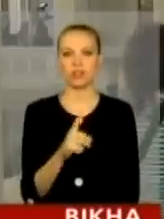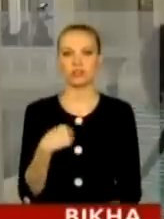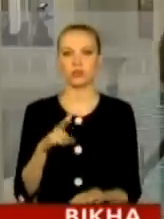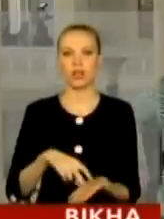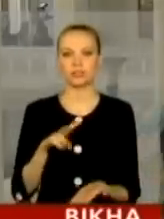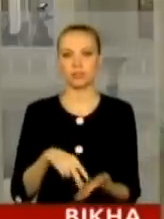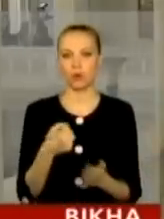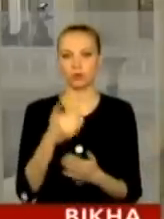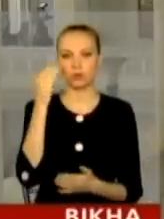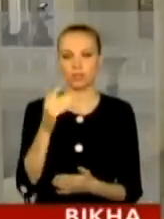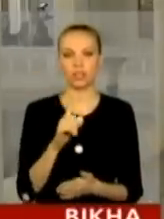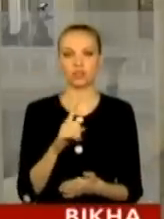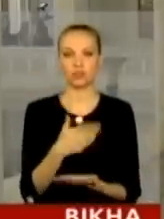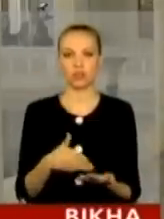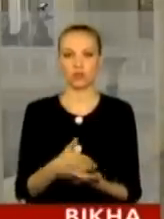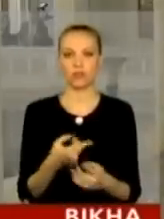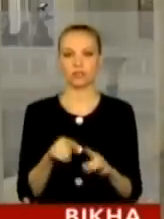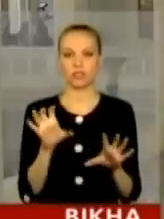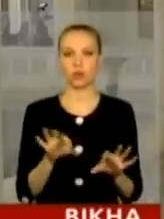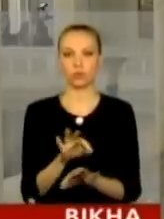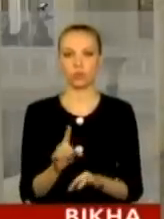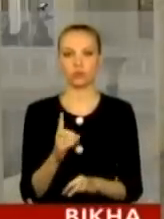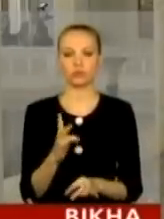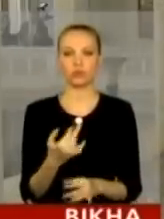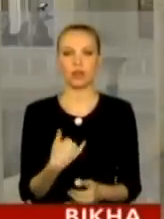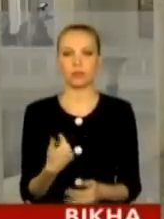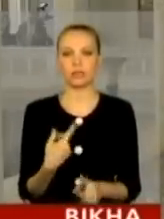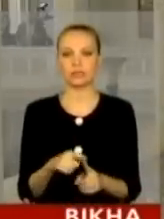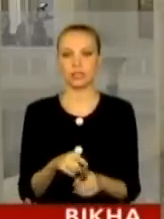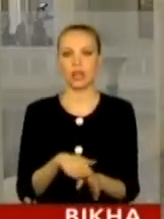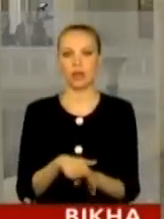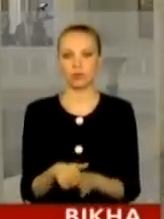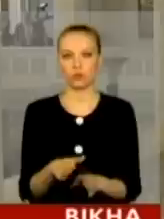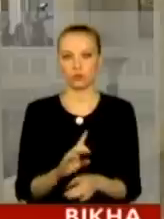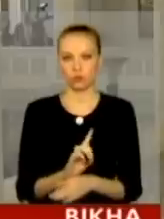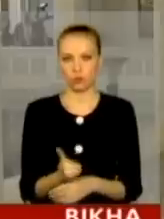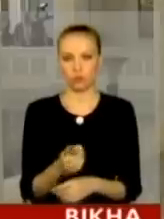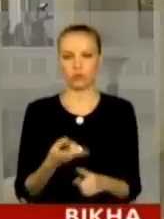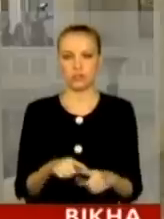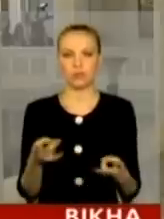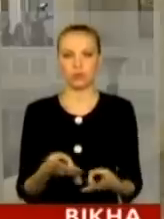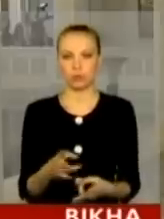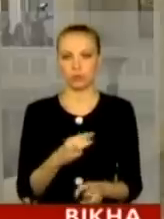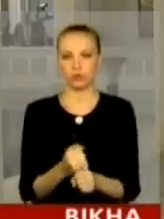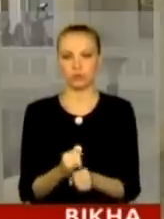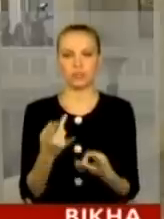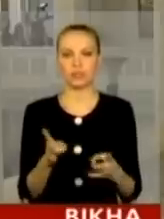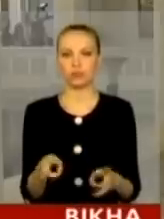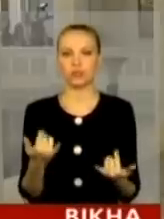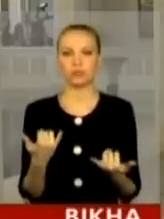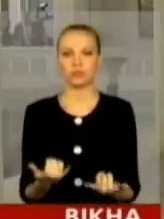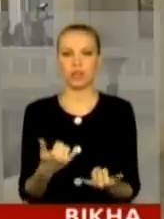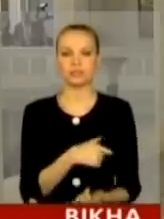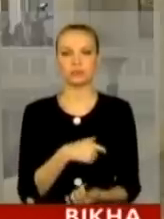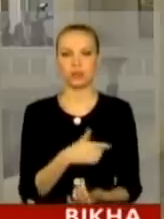до стелі від того що скасували цей законопроект оскільки для мене це є абсолютно звичайною нормою це потрібно було зробити і не потрібно Зараз